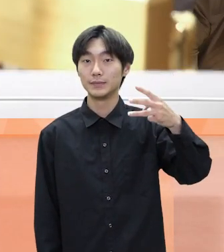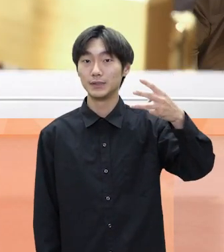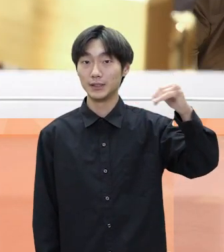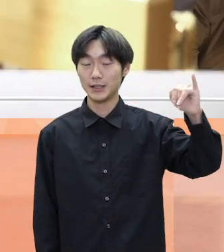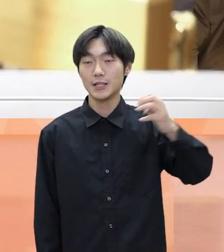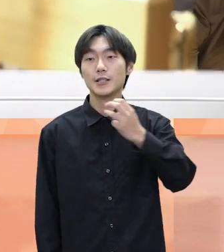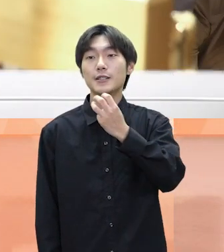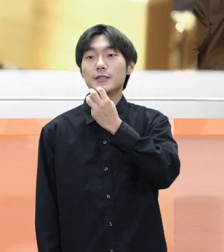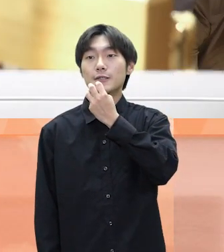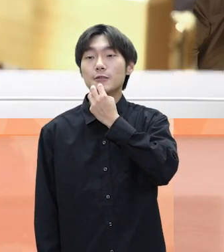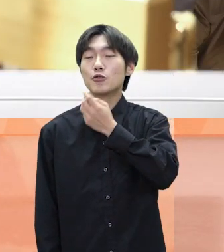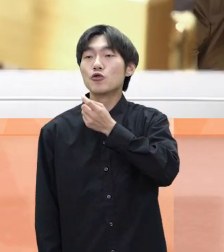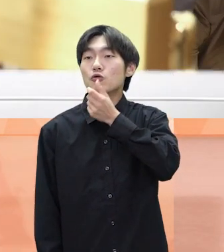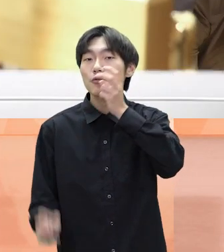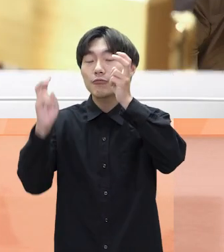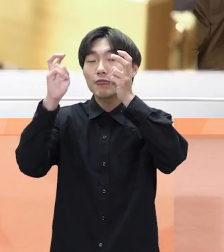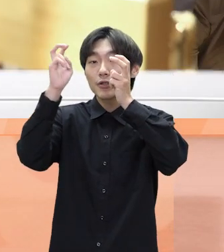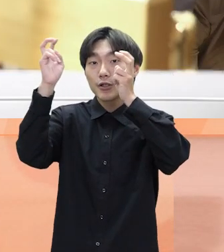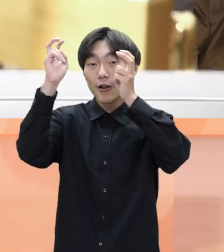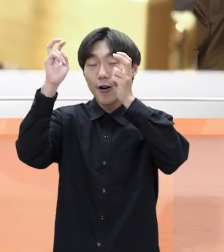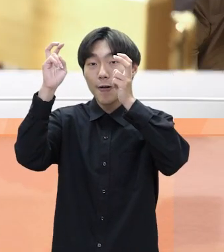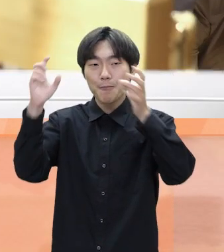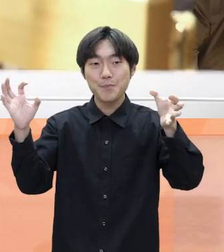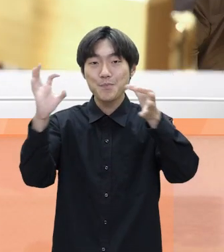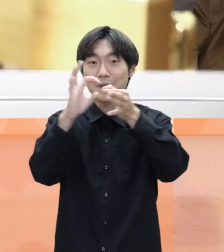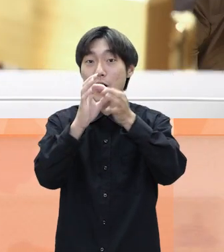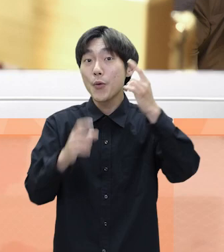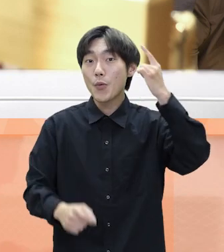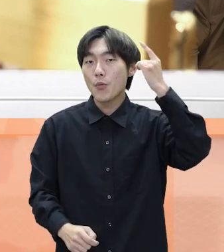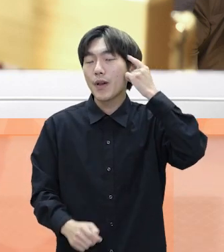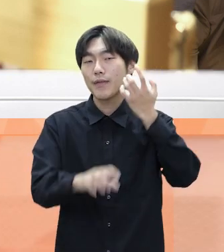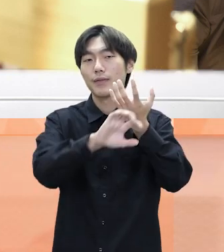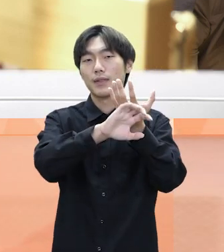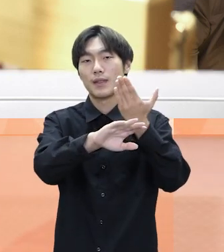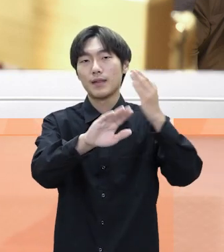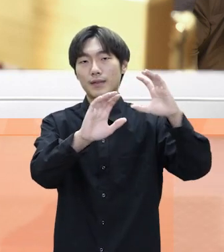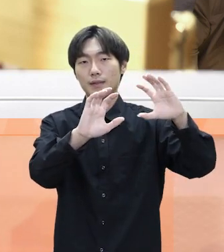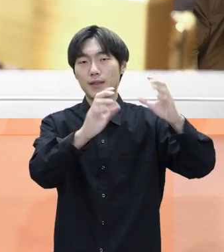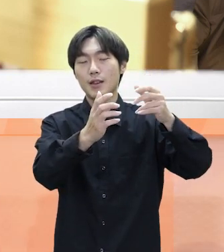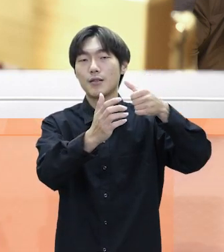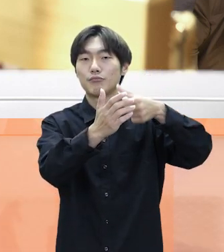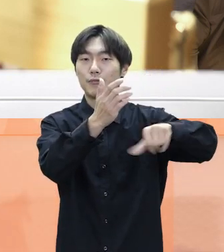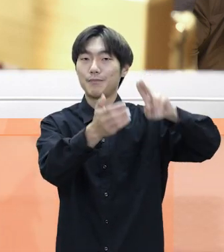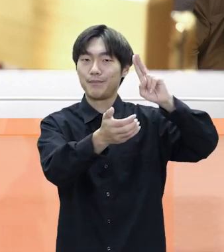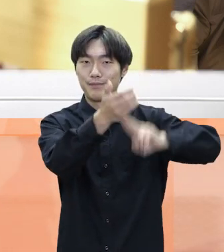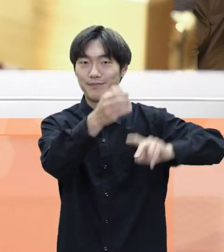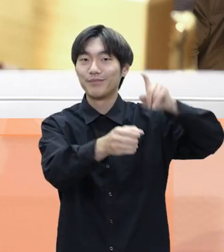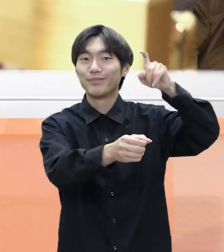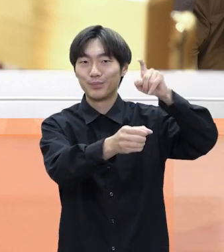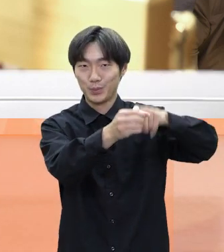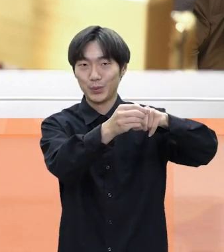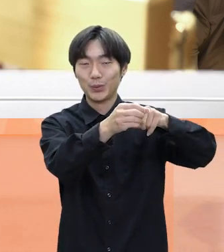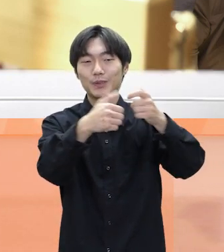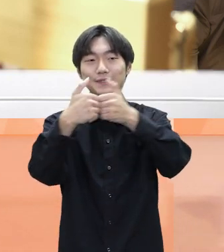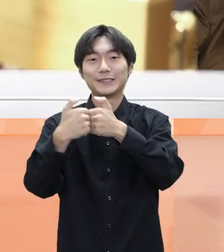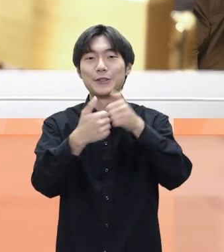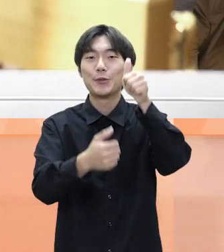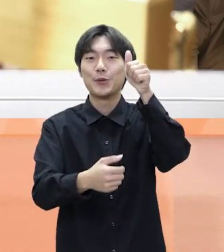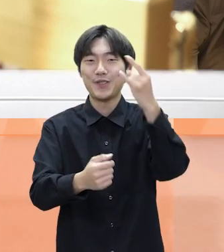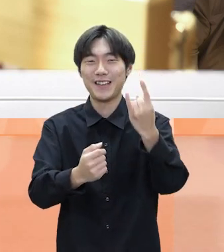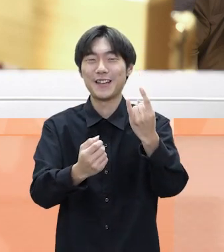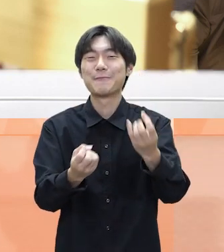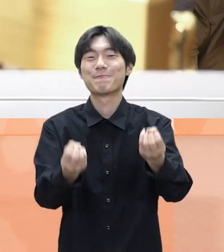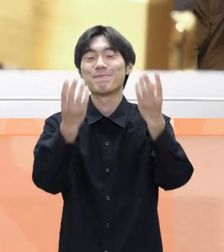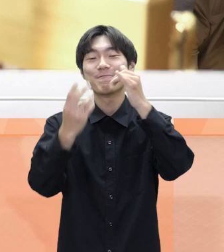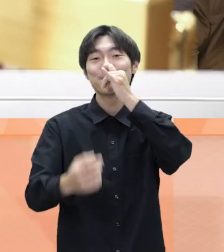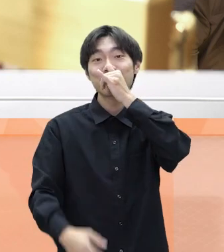쥐벨리와 서울 소재 중소기업의 해외 시장 진출을 돕기 위한 2023 쥐벨리 수출 상담회가 열렸습니다.